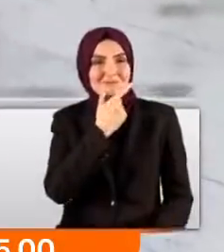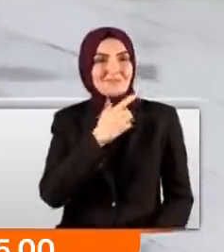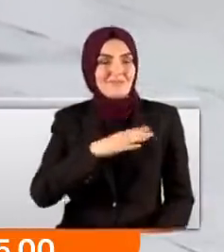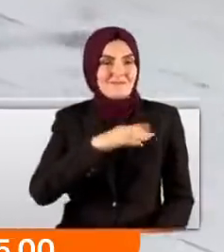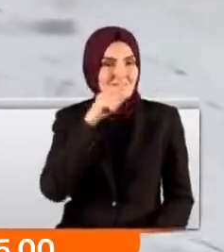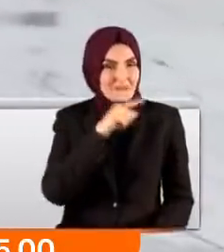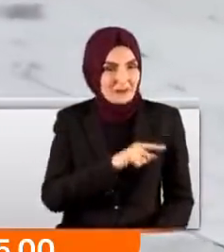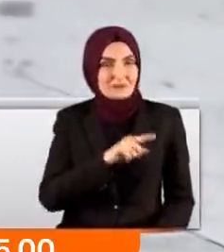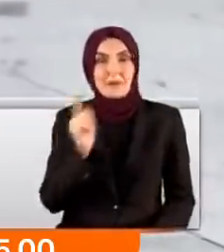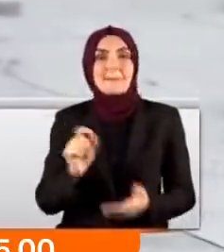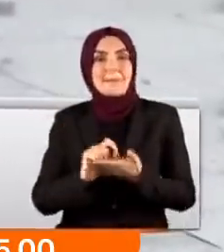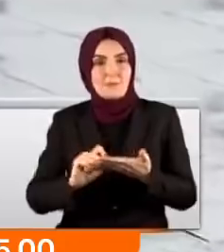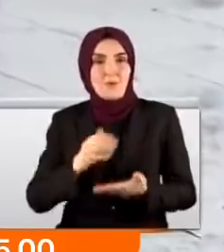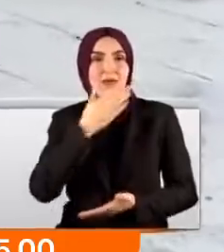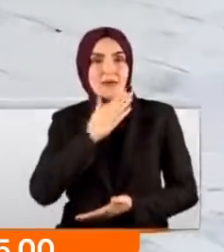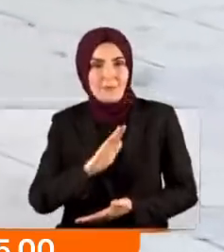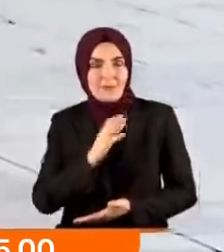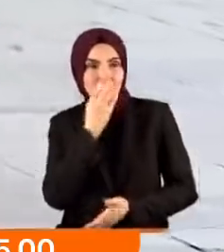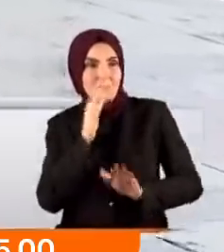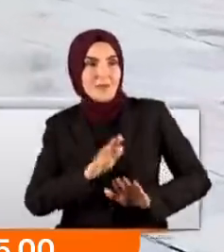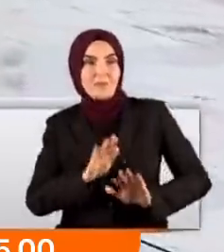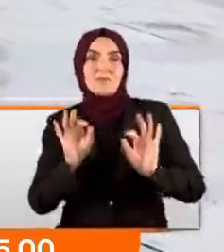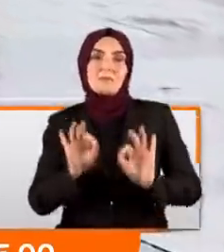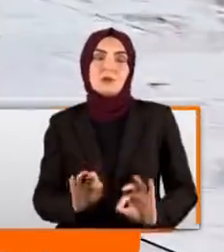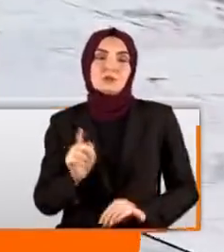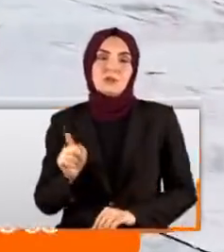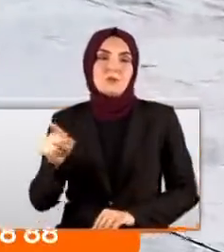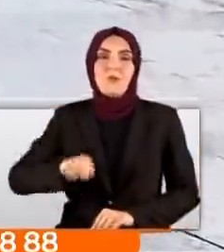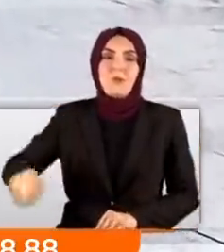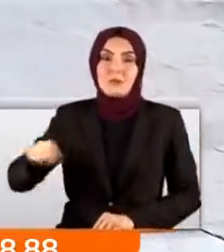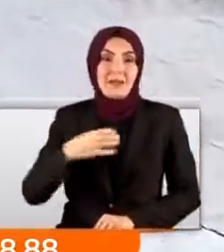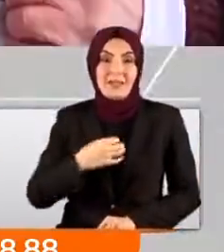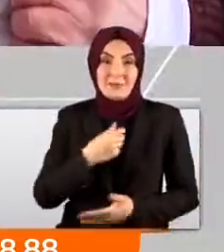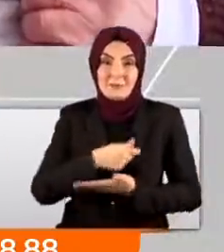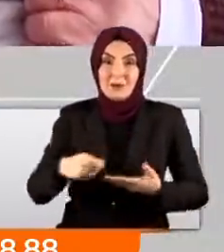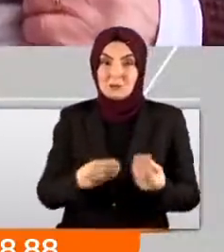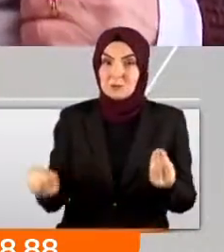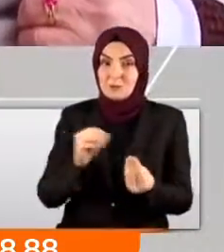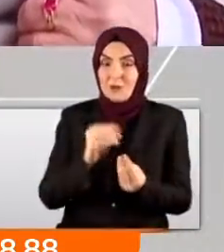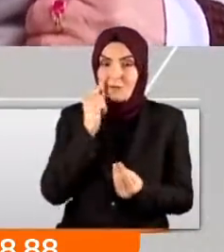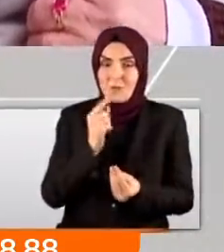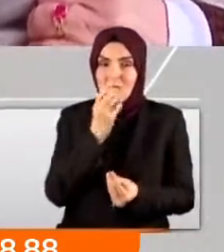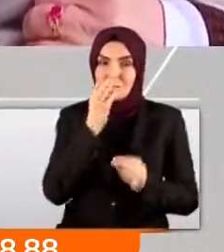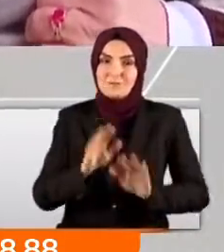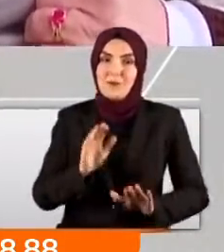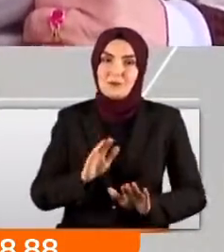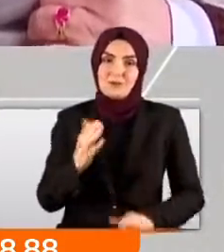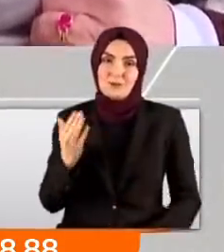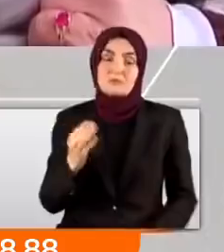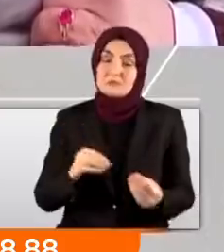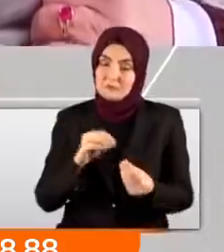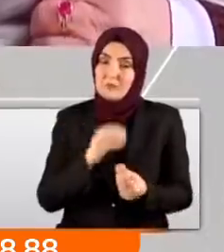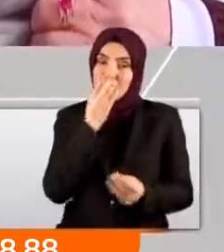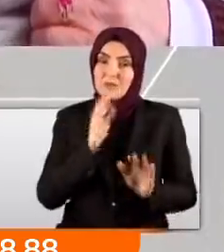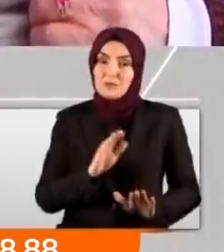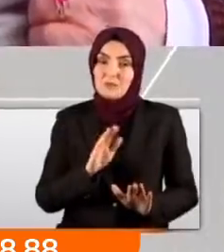yarattı. Şimdi onlar da kendi maaşlarına yapılacak zam oranını dört gözle bekliyor. Olmaz mı zam beklentimiz? Tabii ki var. En